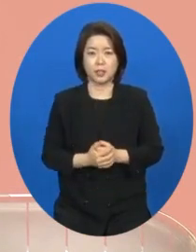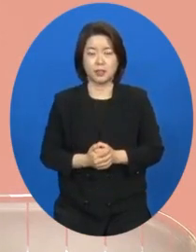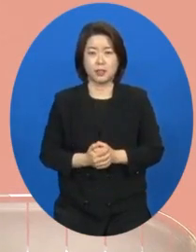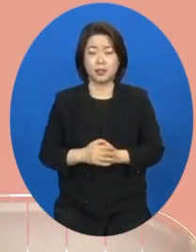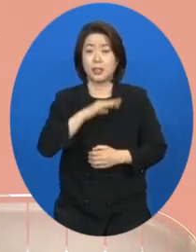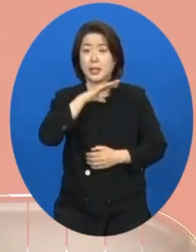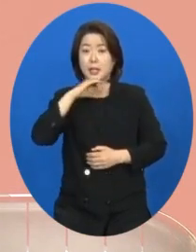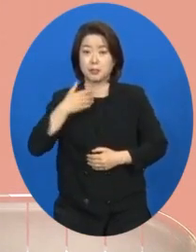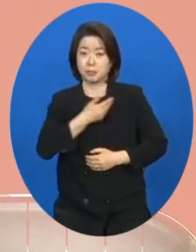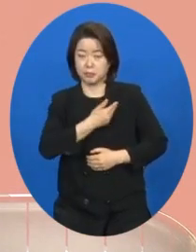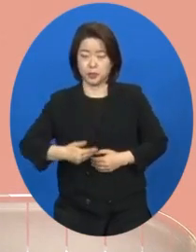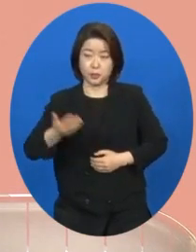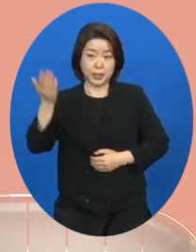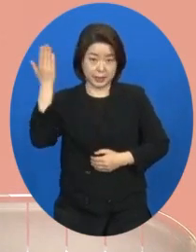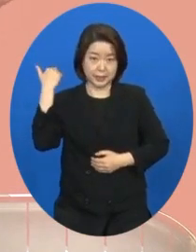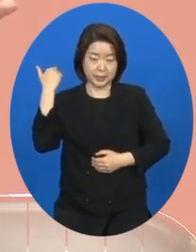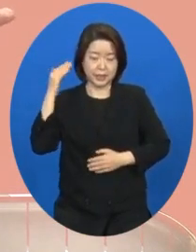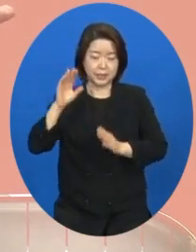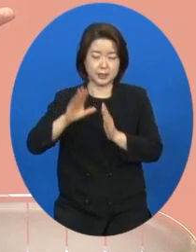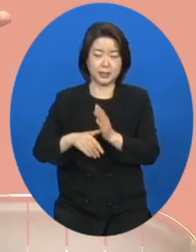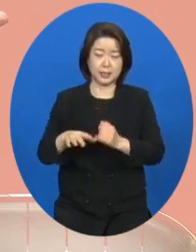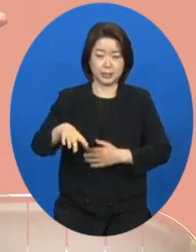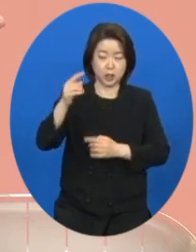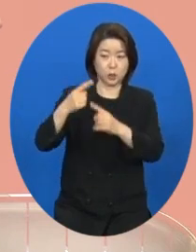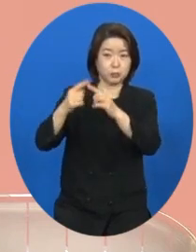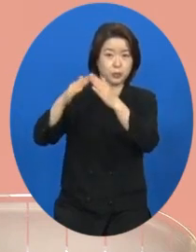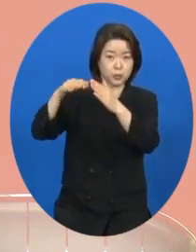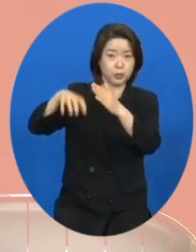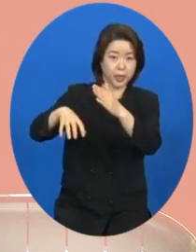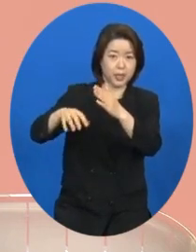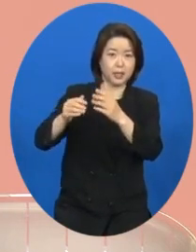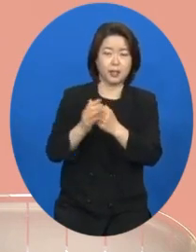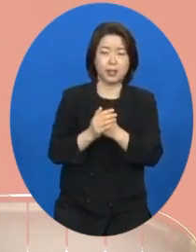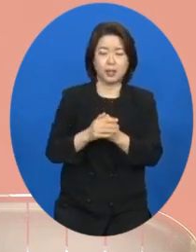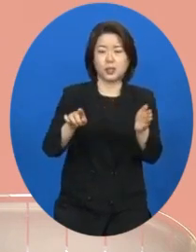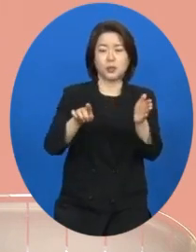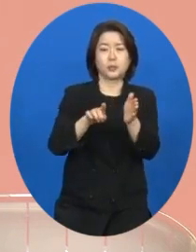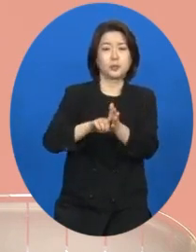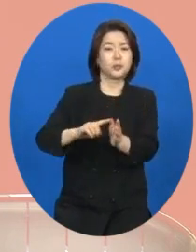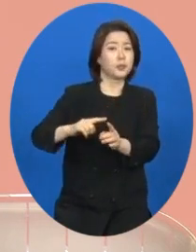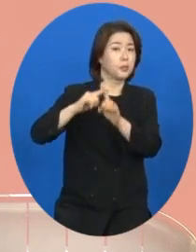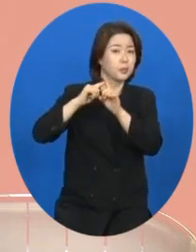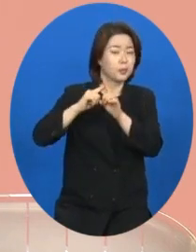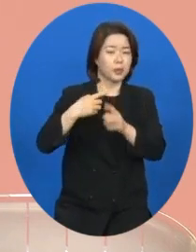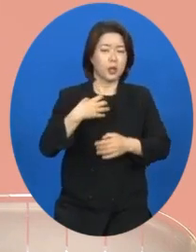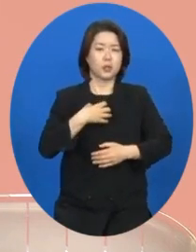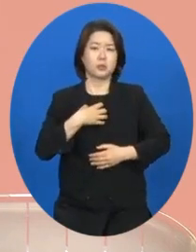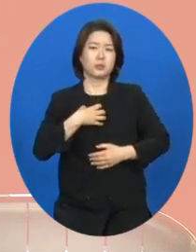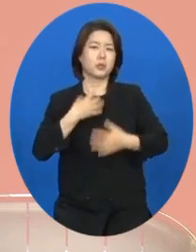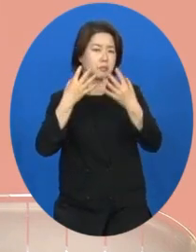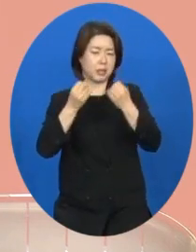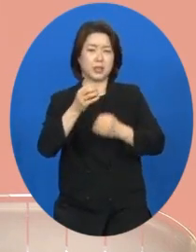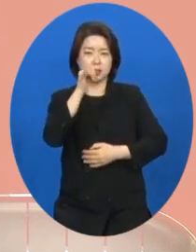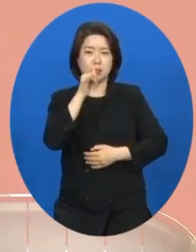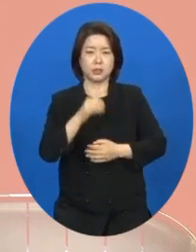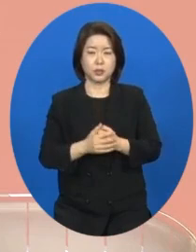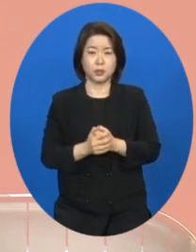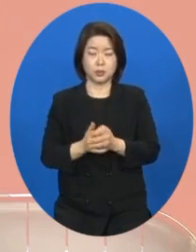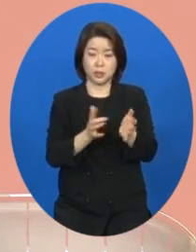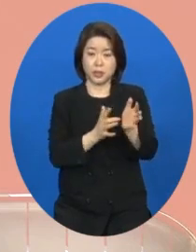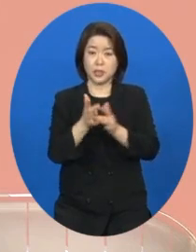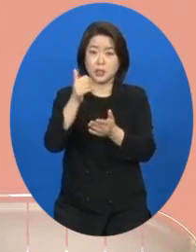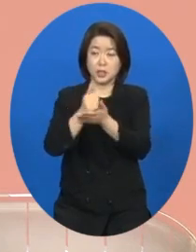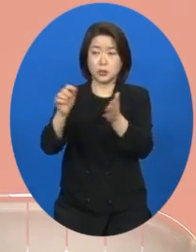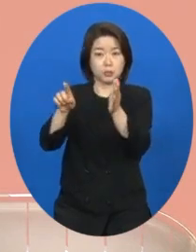베드로 사도 시절에 초대교회는 순교의 위협 속에 있었습니다. 예수